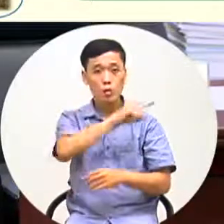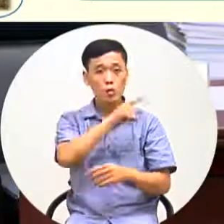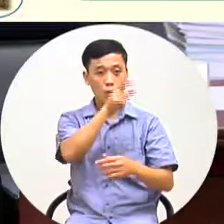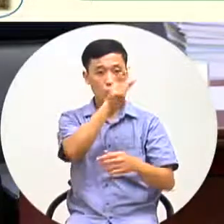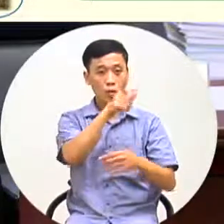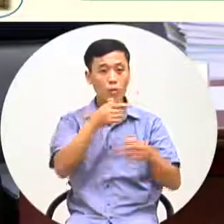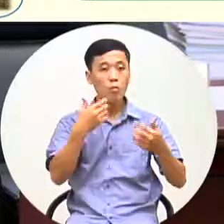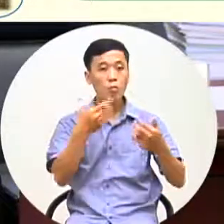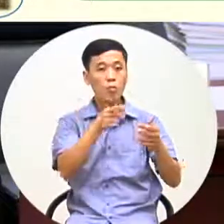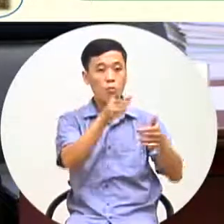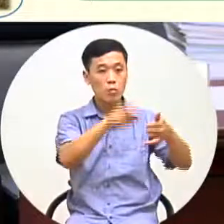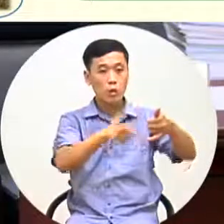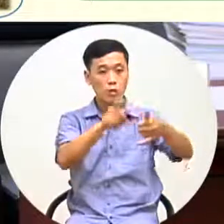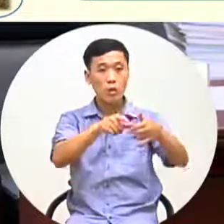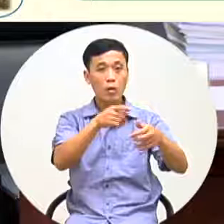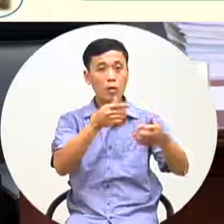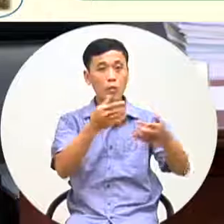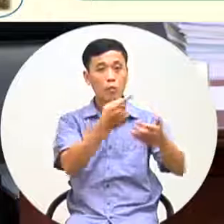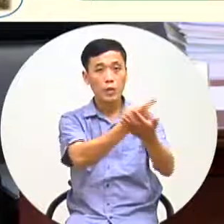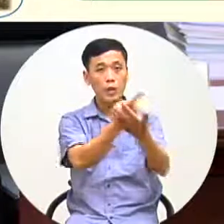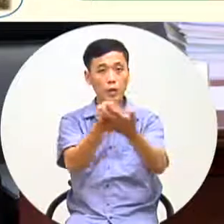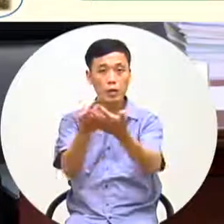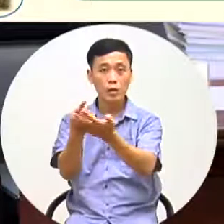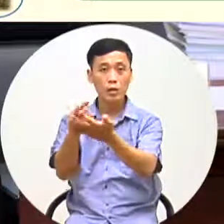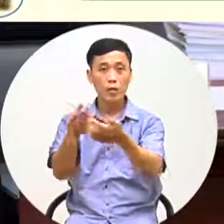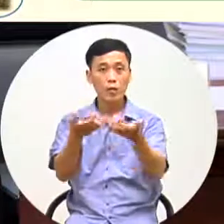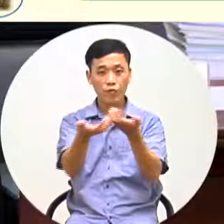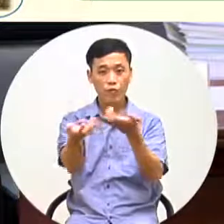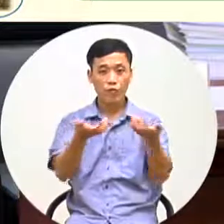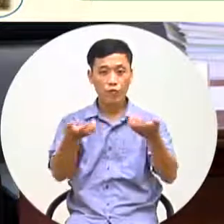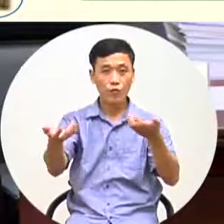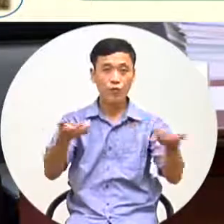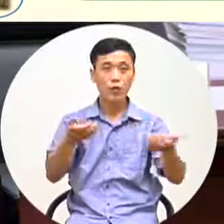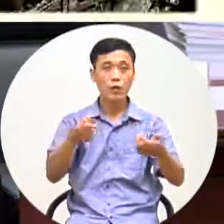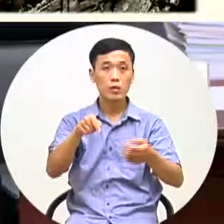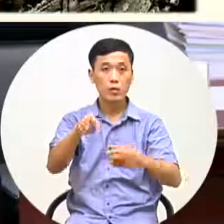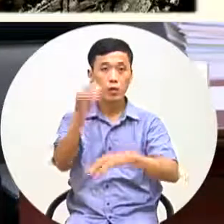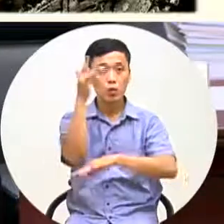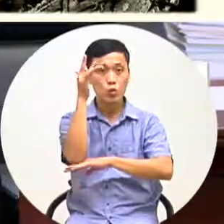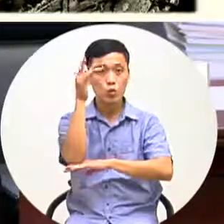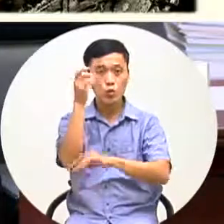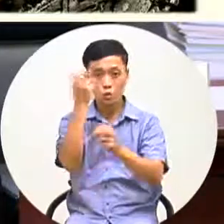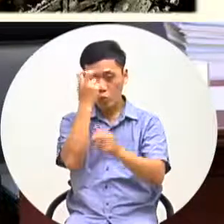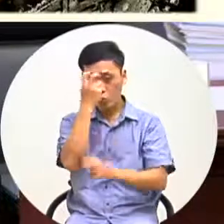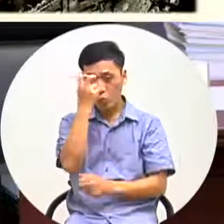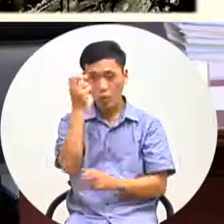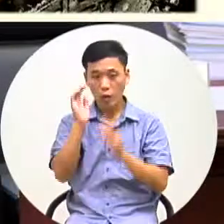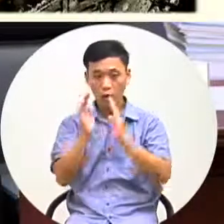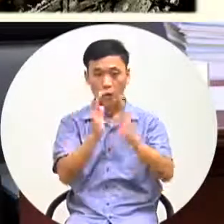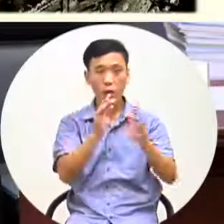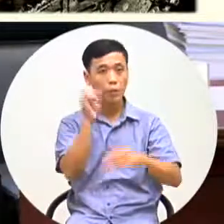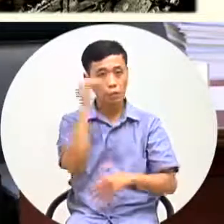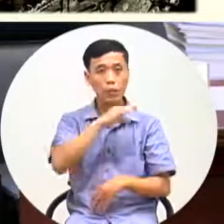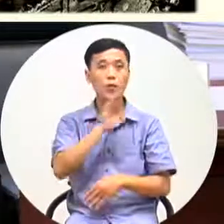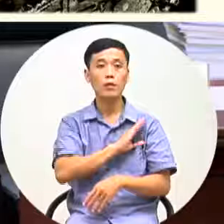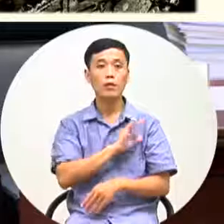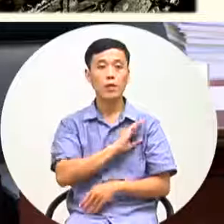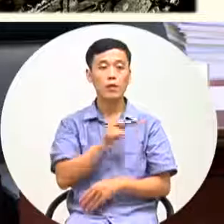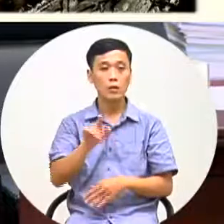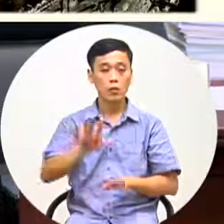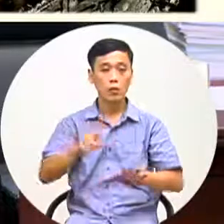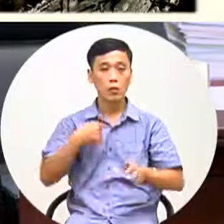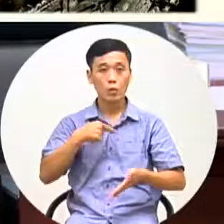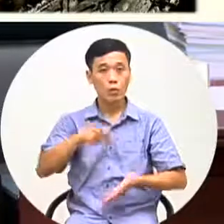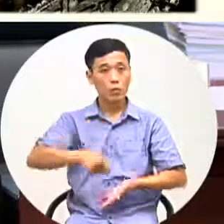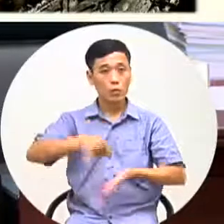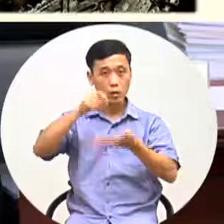法，那我们的树永远都管不好。那所以我在这边我就要建议啦，我就要建议就是说，